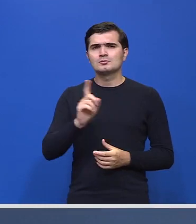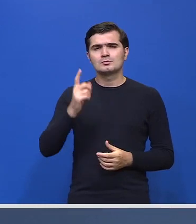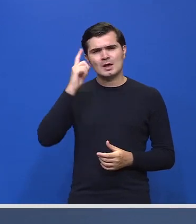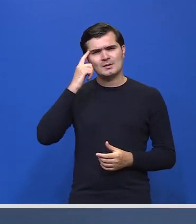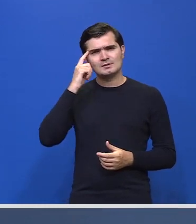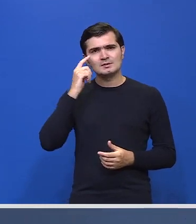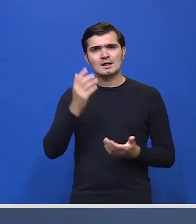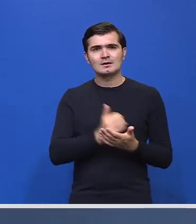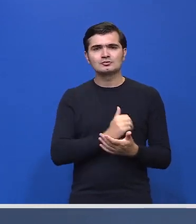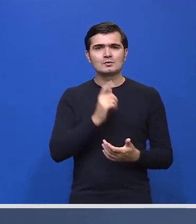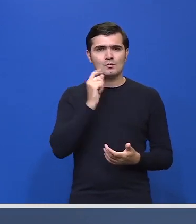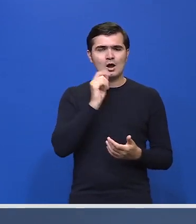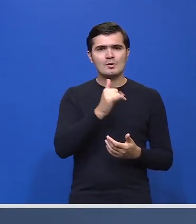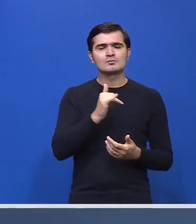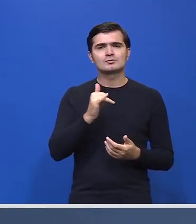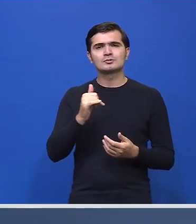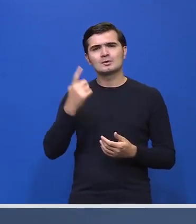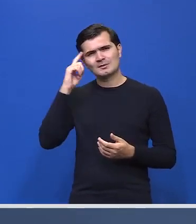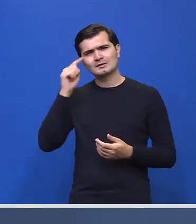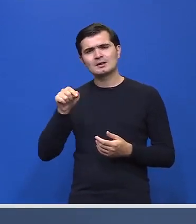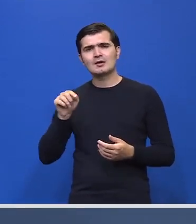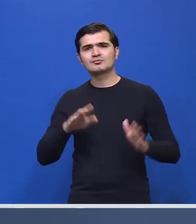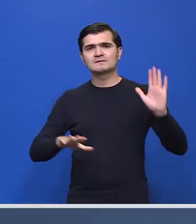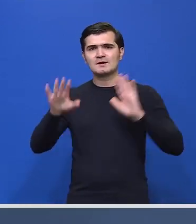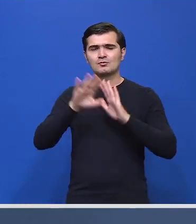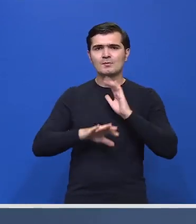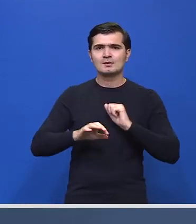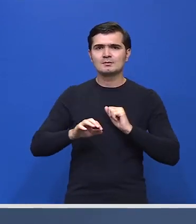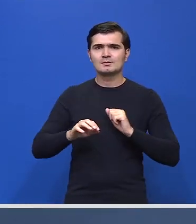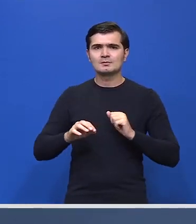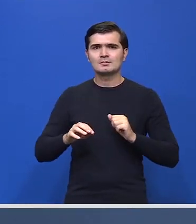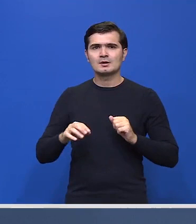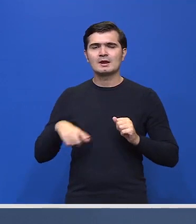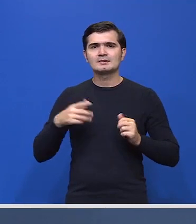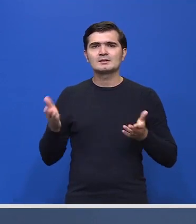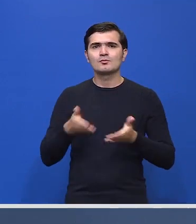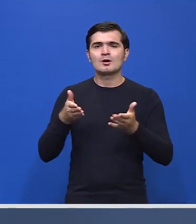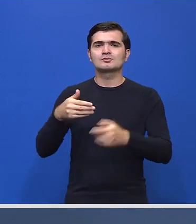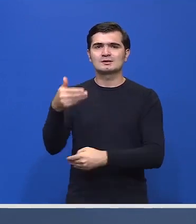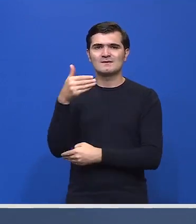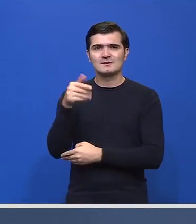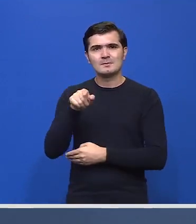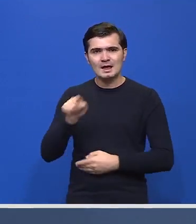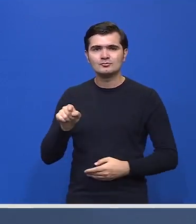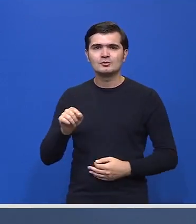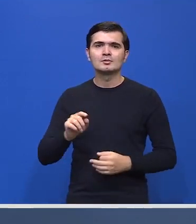câștigurile oamenilor și raportarea la un fenomen încurajat, dacă vreți, de operatori. Și eu cred că prin